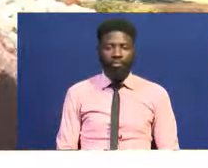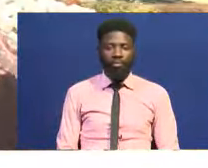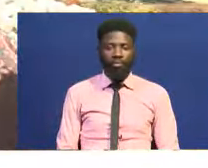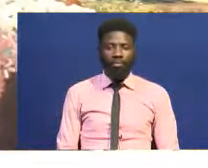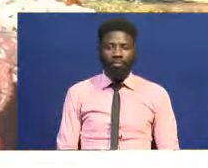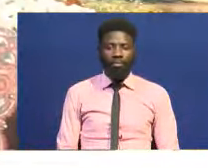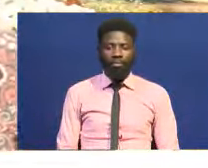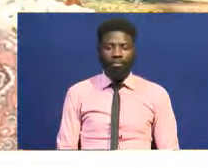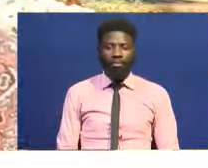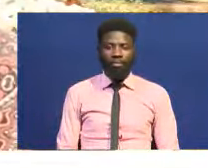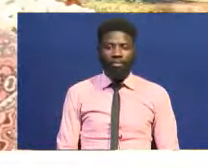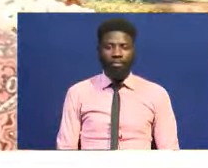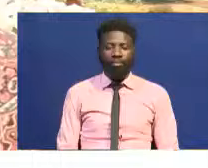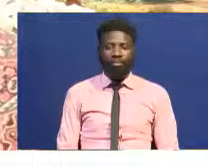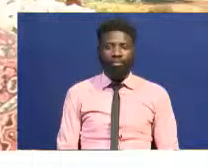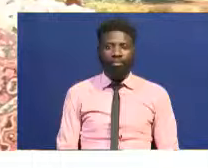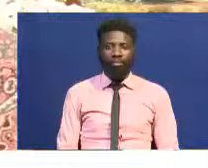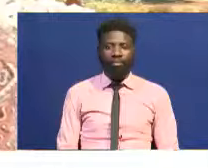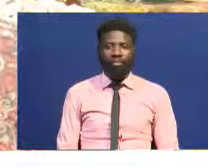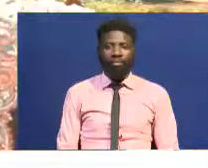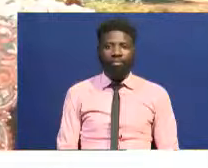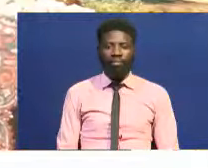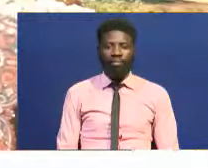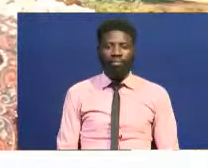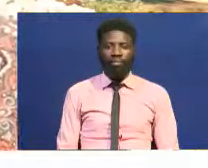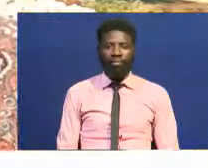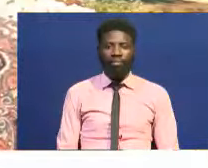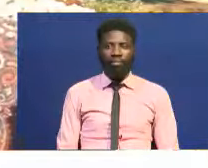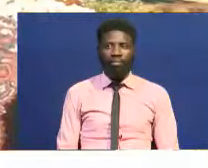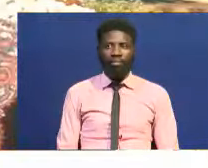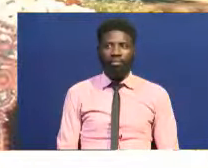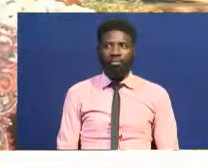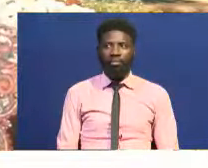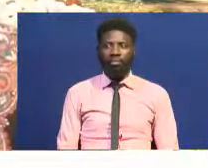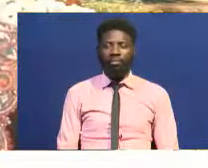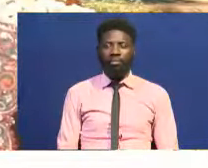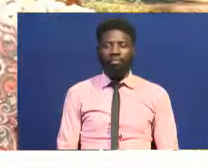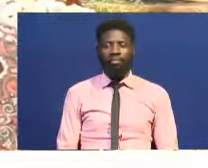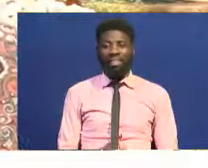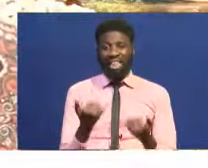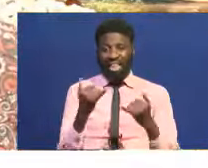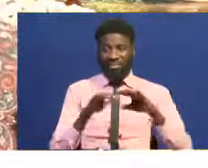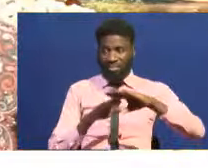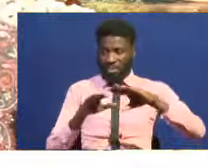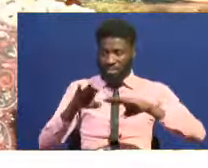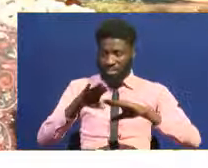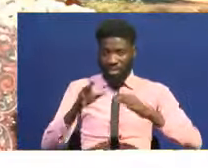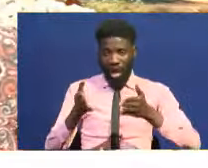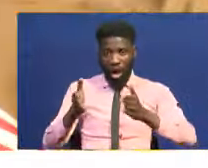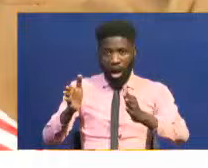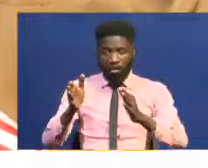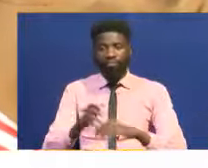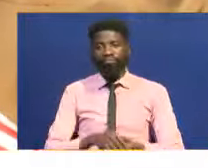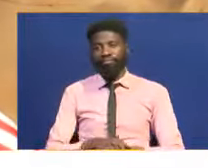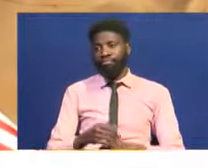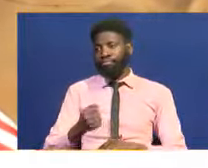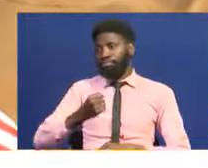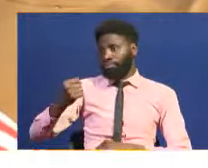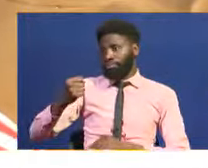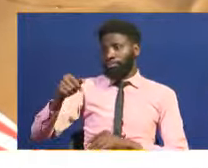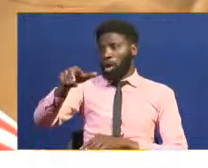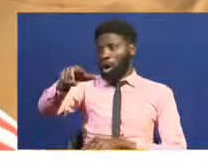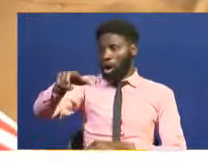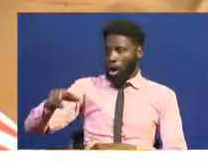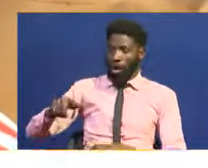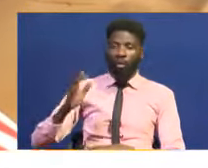doing here. The other side there, we are doing some beautification for flowers. Tunafurahia